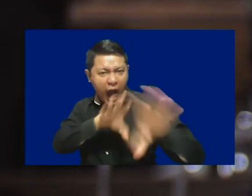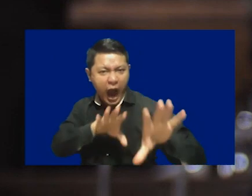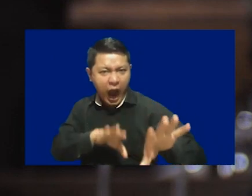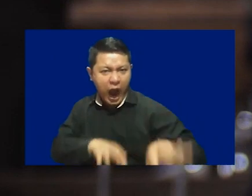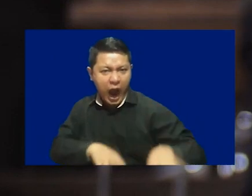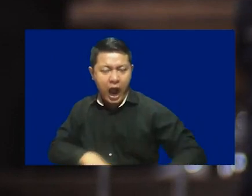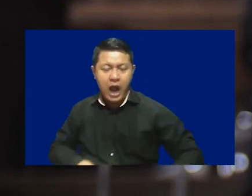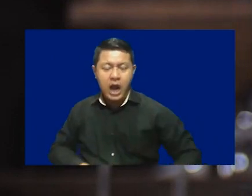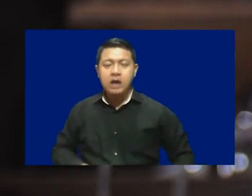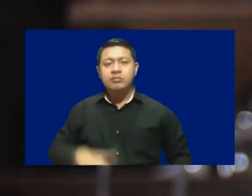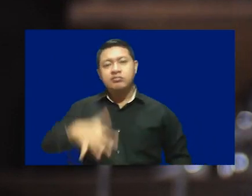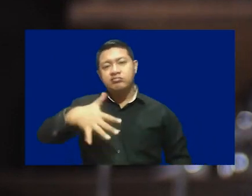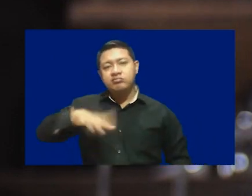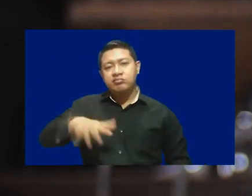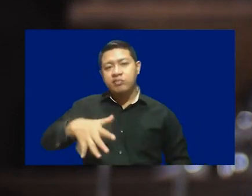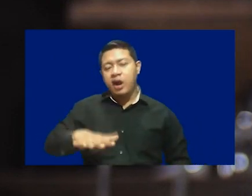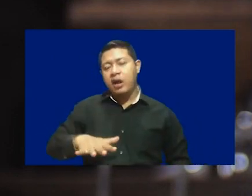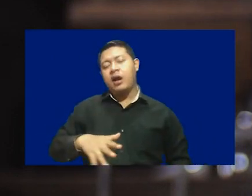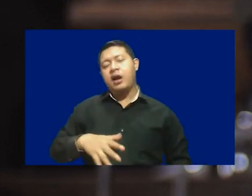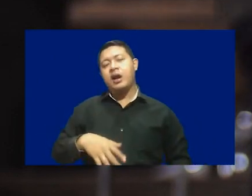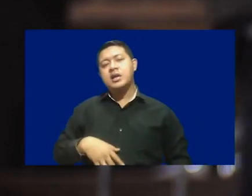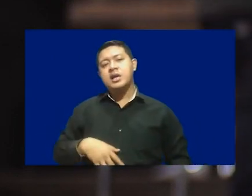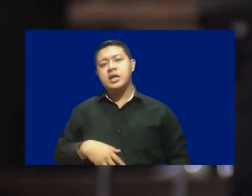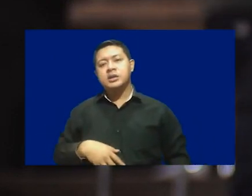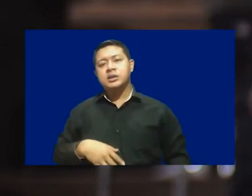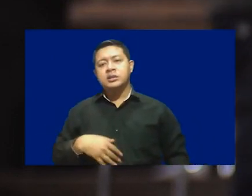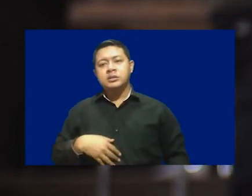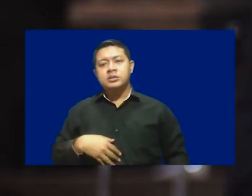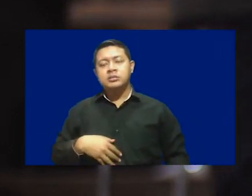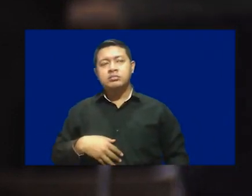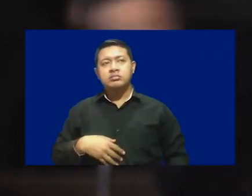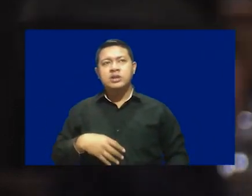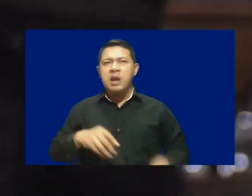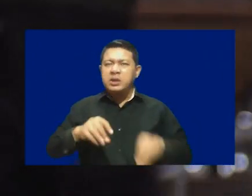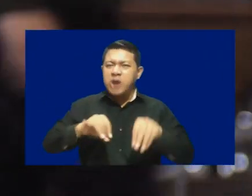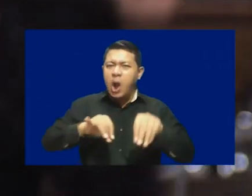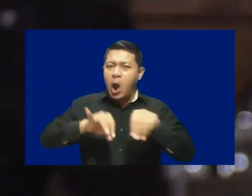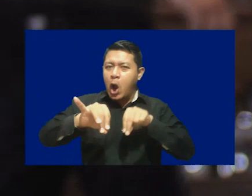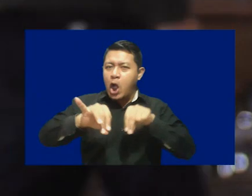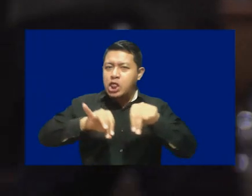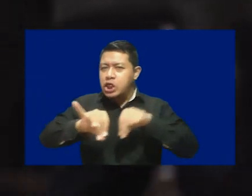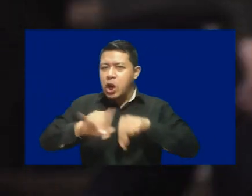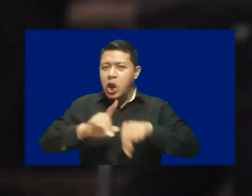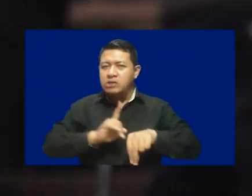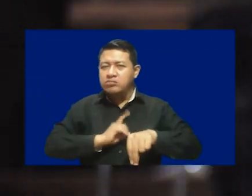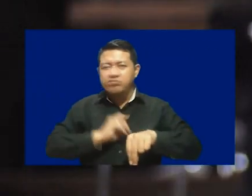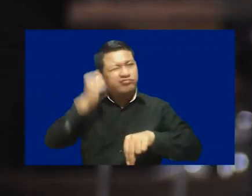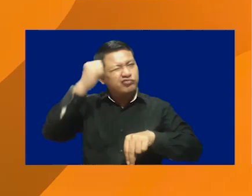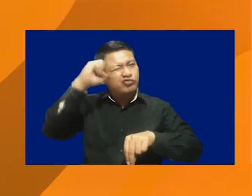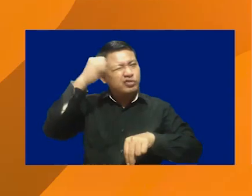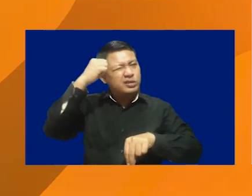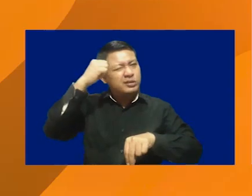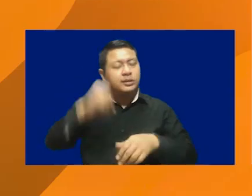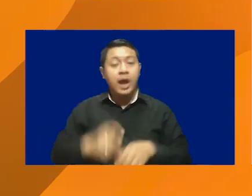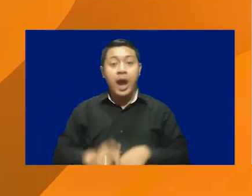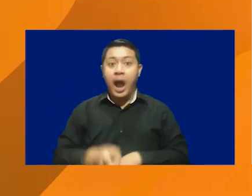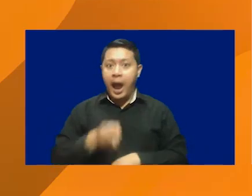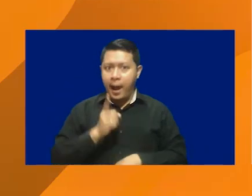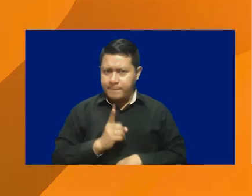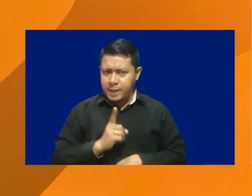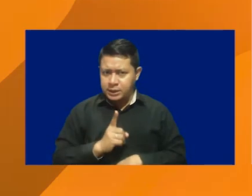dan agresif. Dan kadang-kadang ada yang tidak bisa mengontrol dirinya.